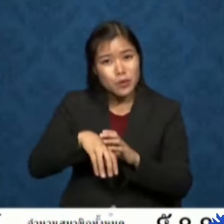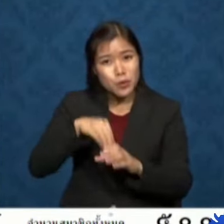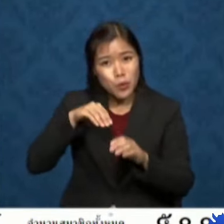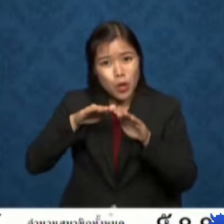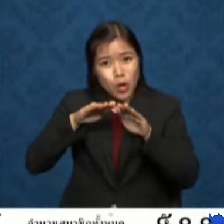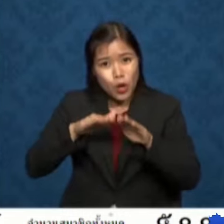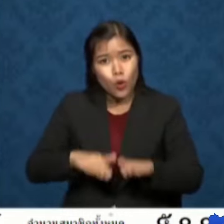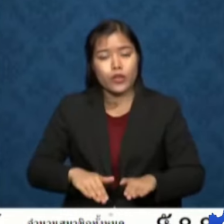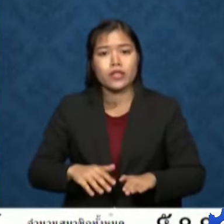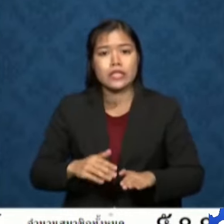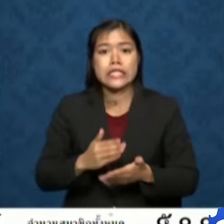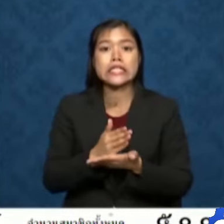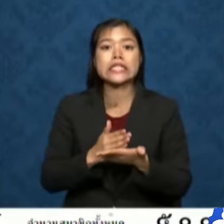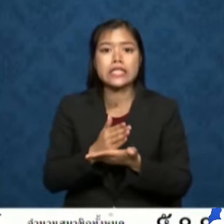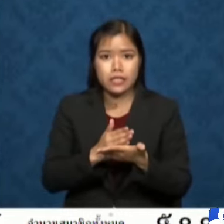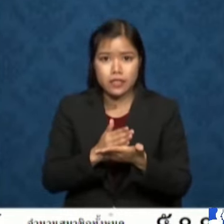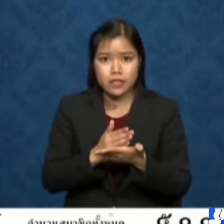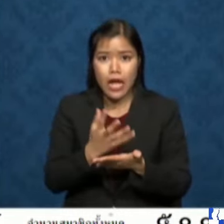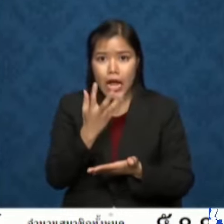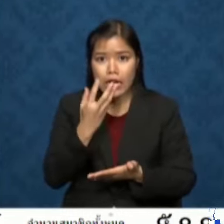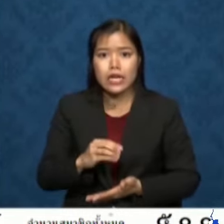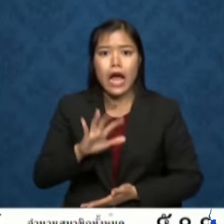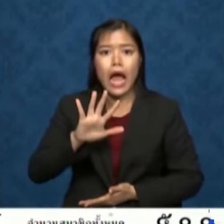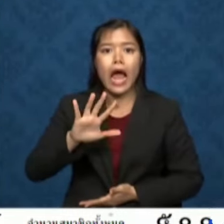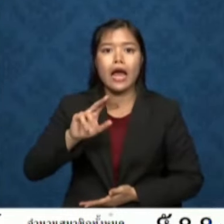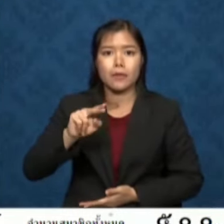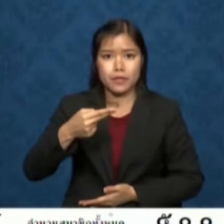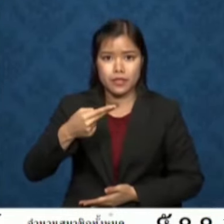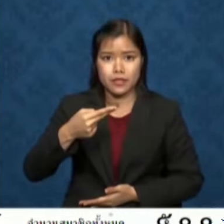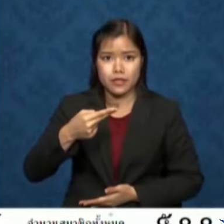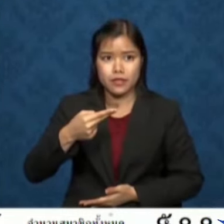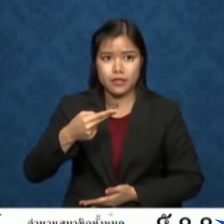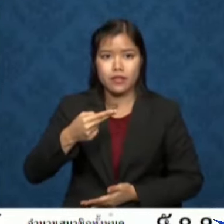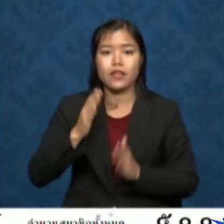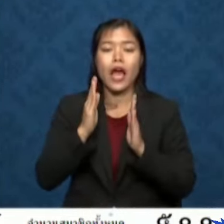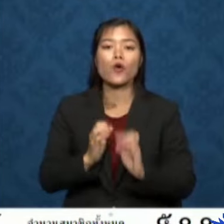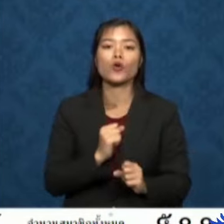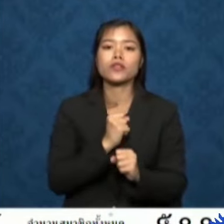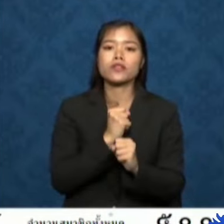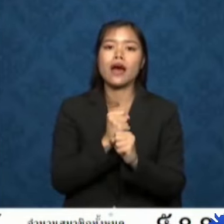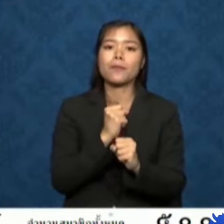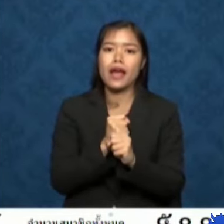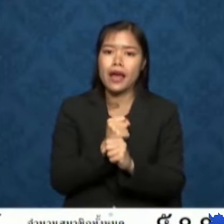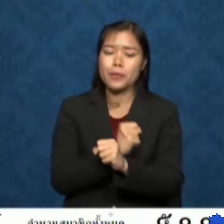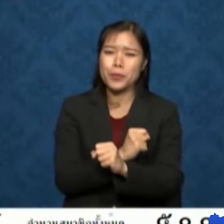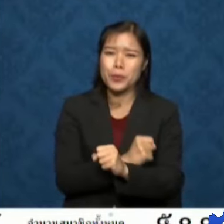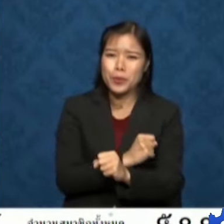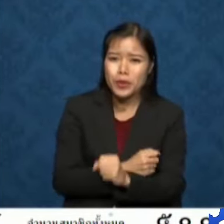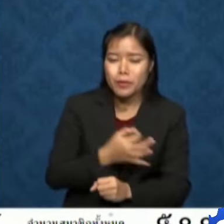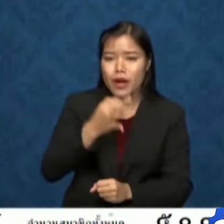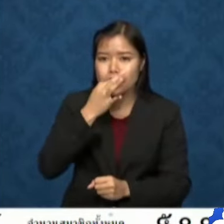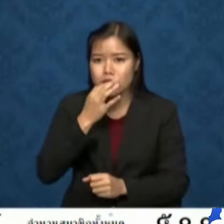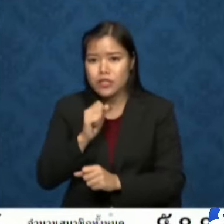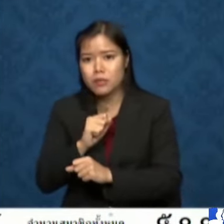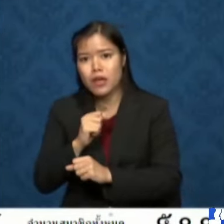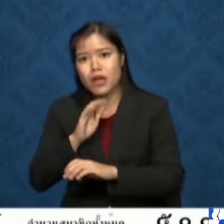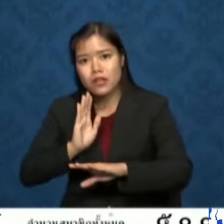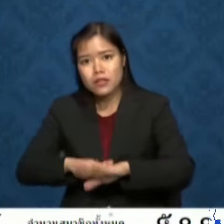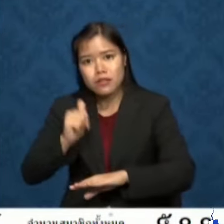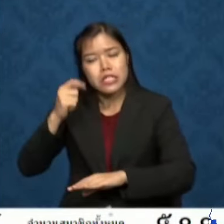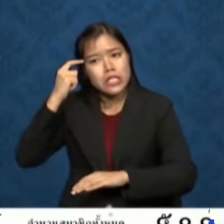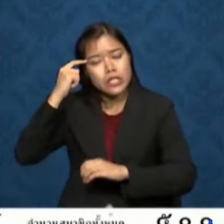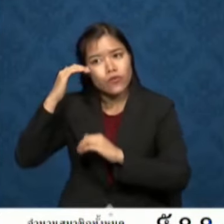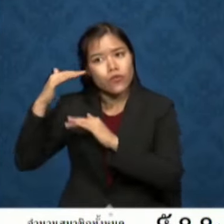เพียงปีละ50,000เนี่ยเพื่อให้วัยประชากรในวัยแรงงานไปได้ประกอบอาชีพที่เขามีทักษะประกอบอาชีพที่เขามีความ